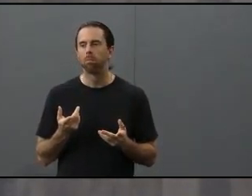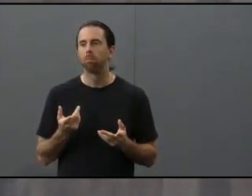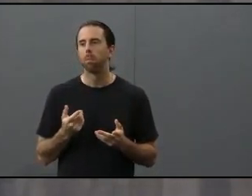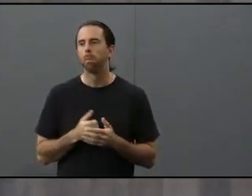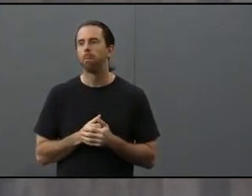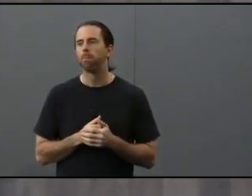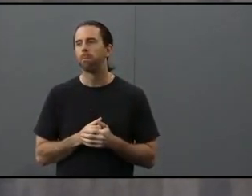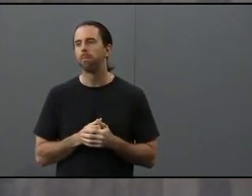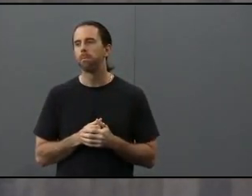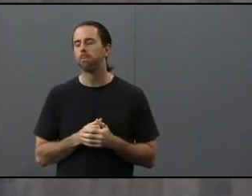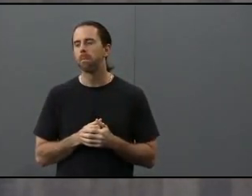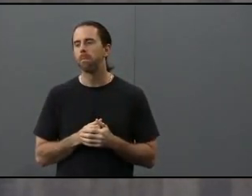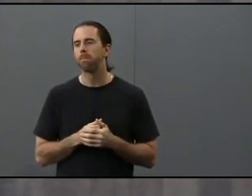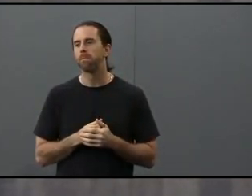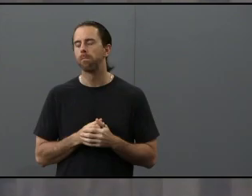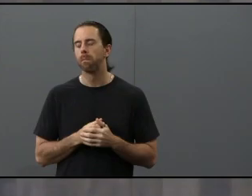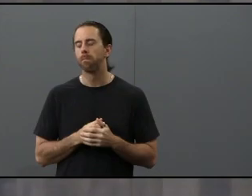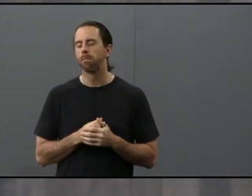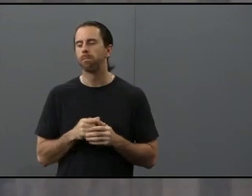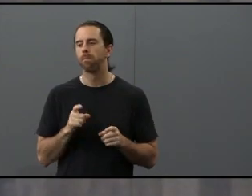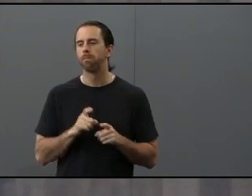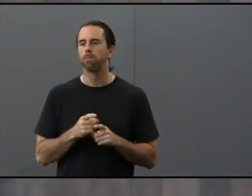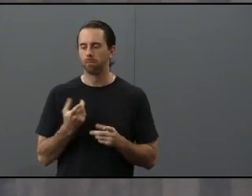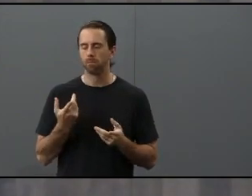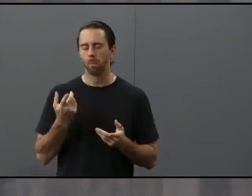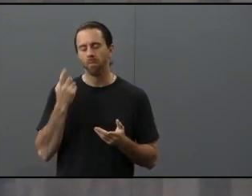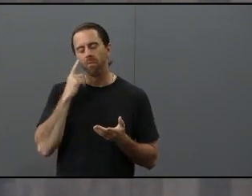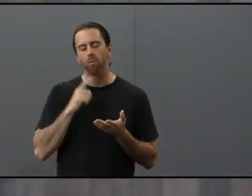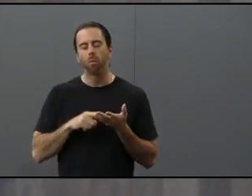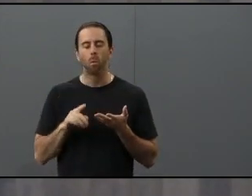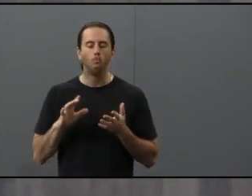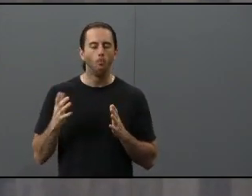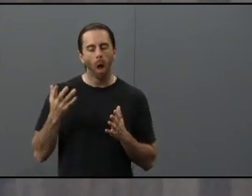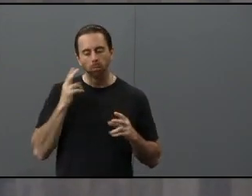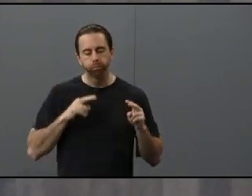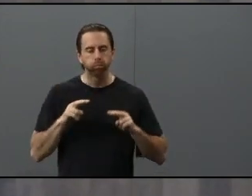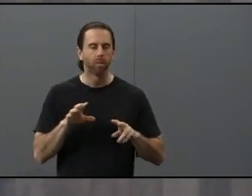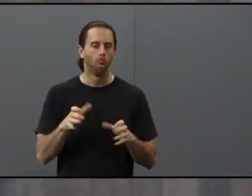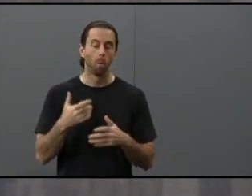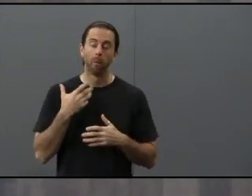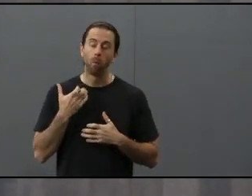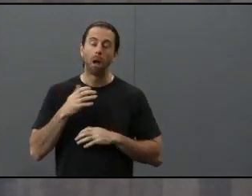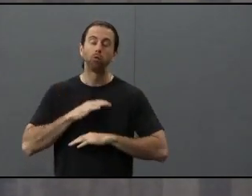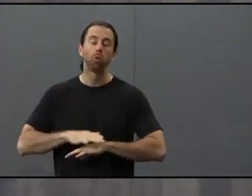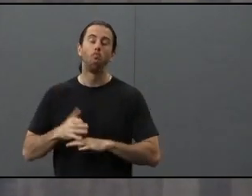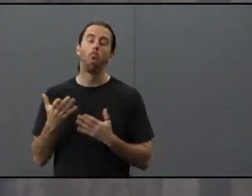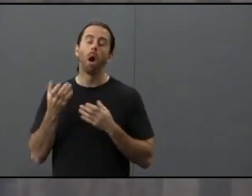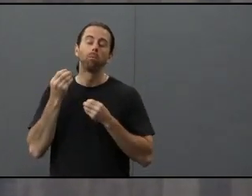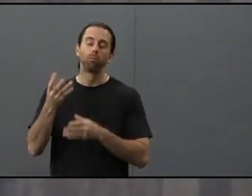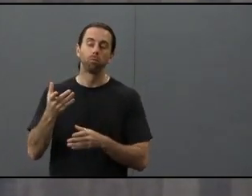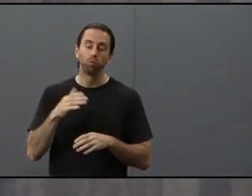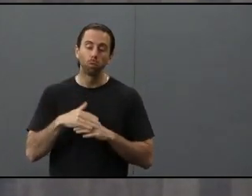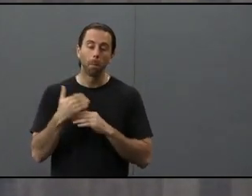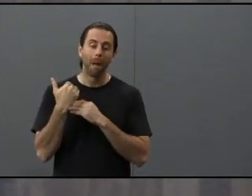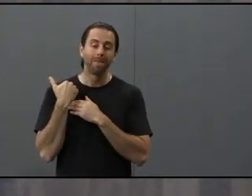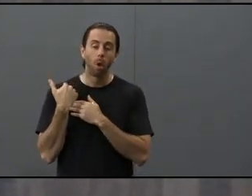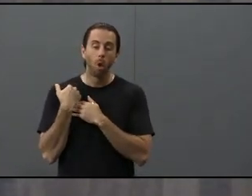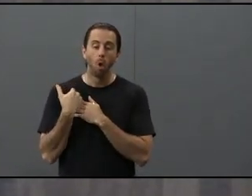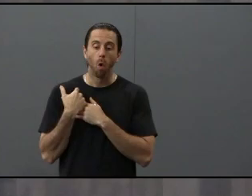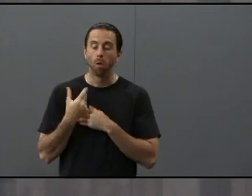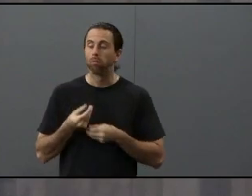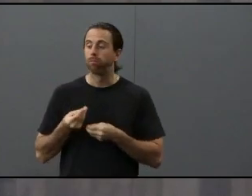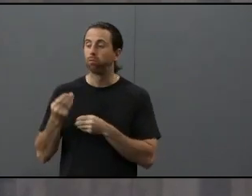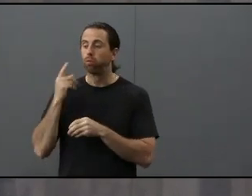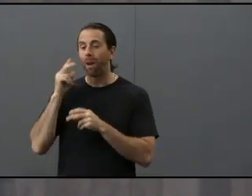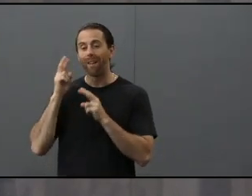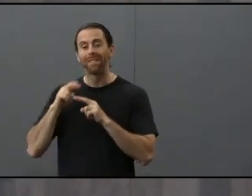quand et moi je j'adore écoutez on va regarder qu'est-ce qu'on peut faire moi je vous tiens à vous rassurer sur une chose le mandat qu'on a donné dans le cadre